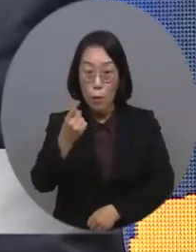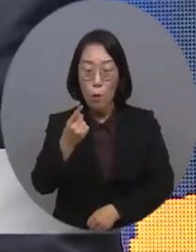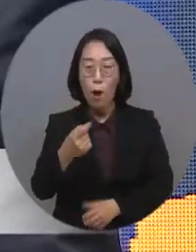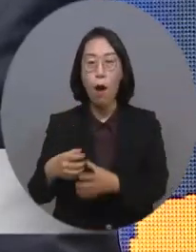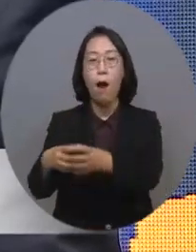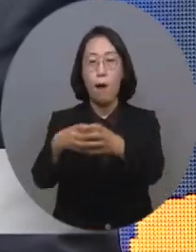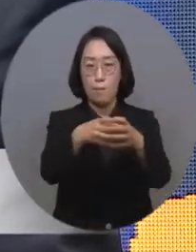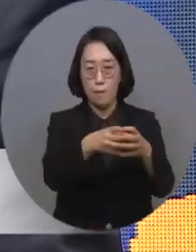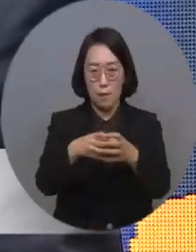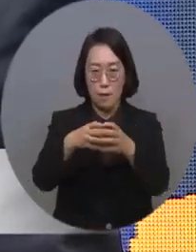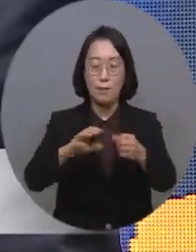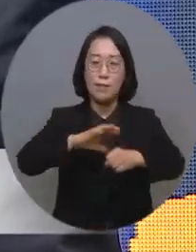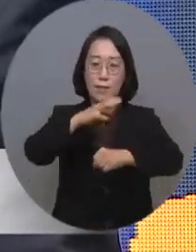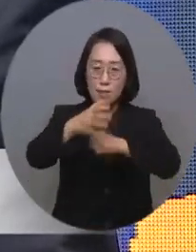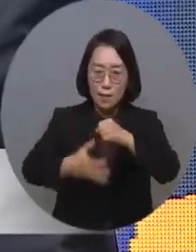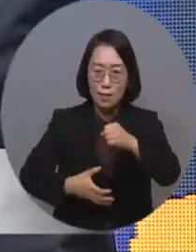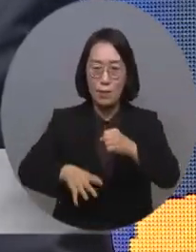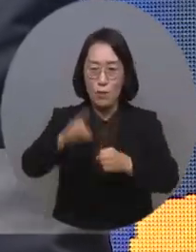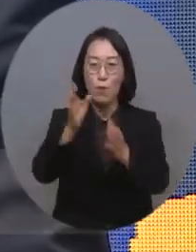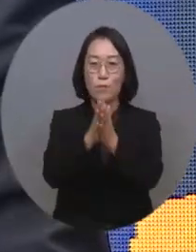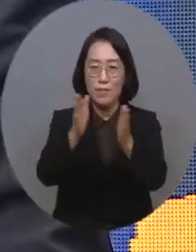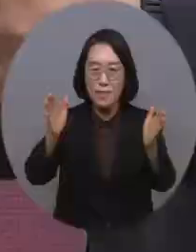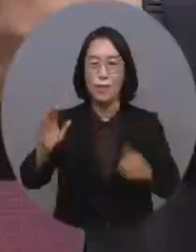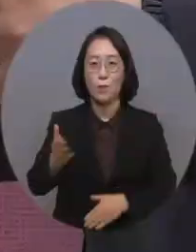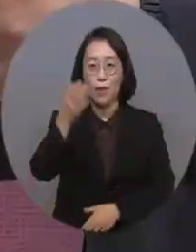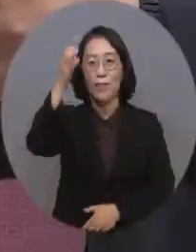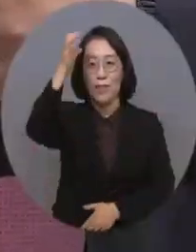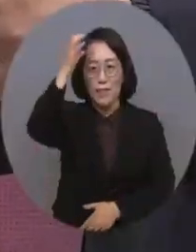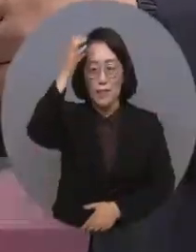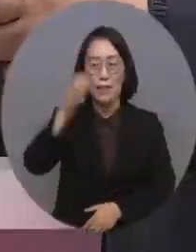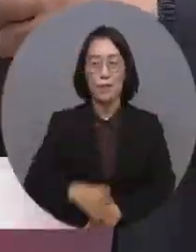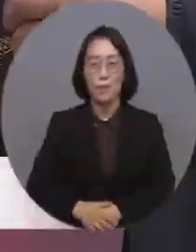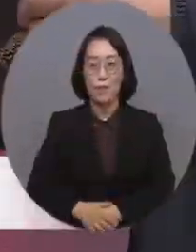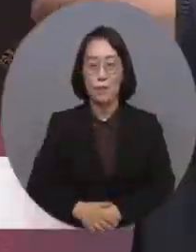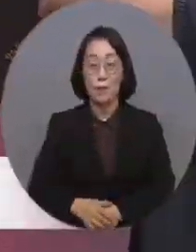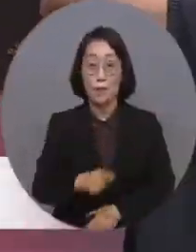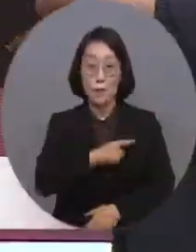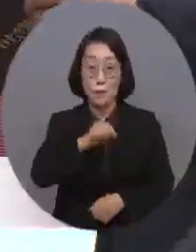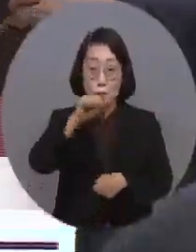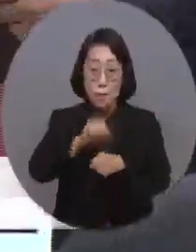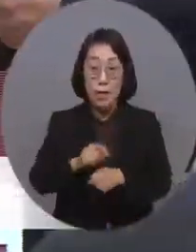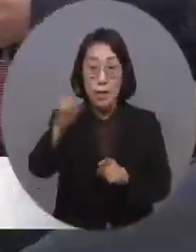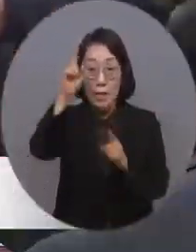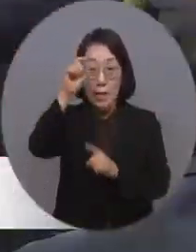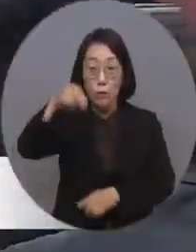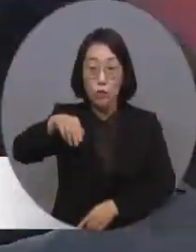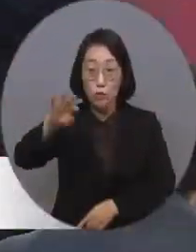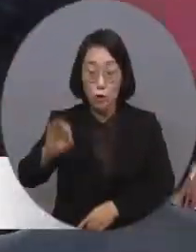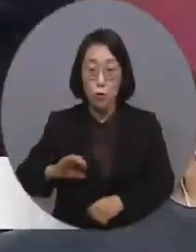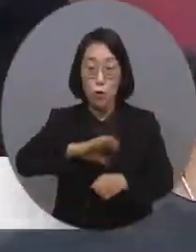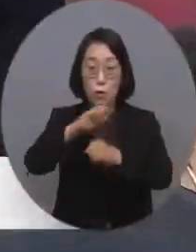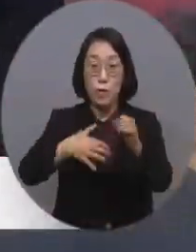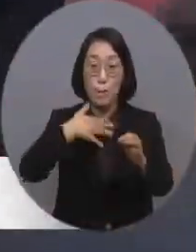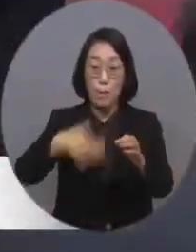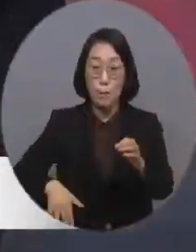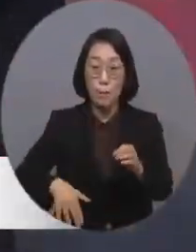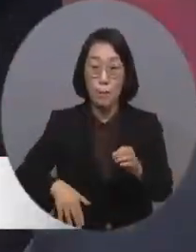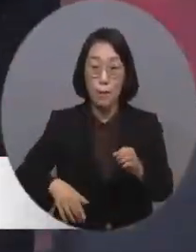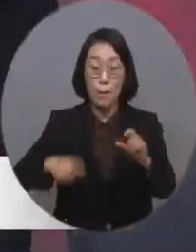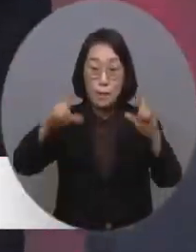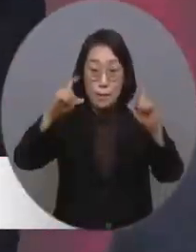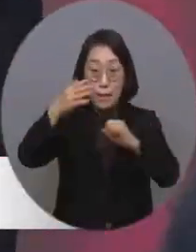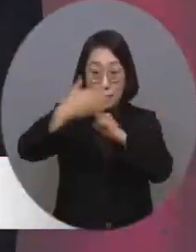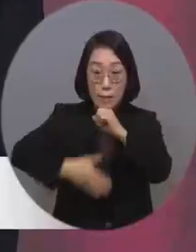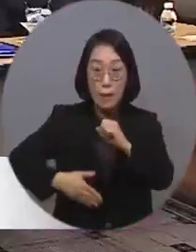디지털 미디어 세상을 실현하는 이정표가 되길 기대합니다. 이날 대상은 이유정 씨의 세상에 없던 화보 모델에